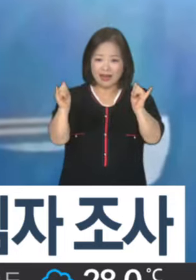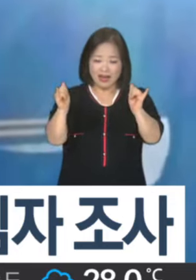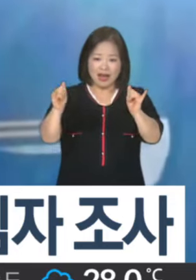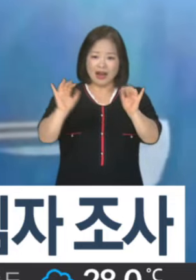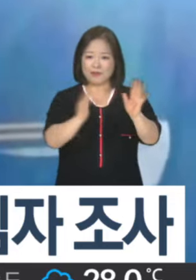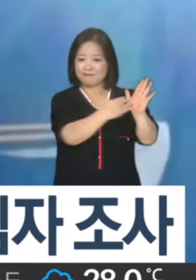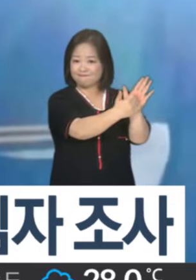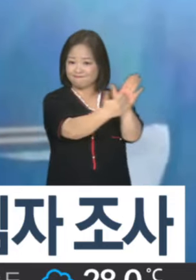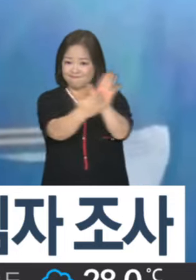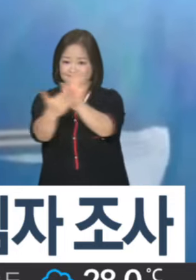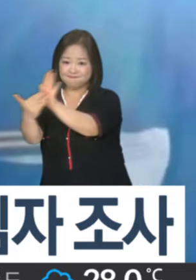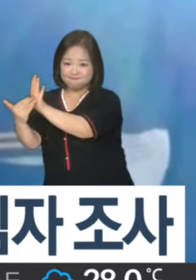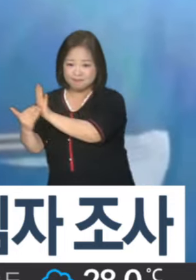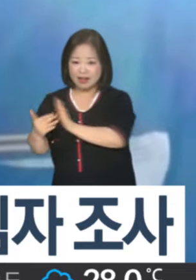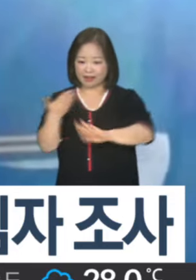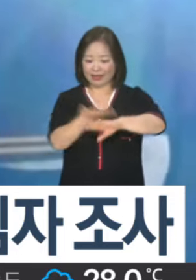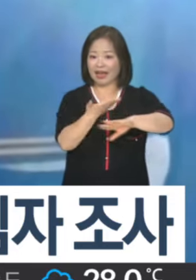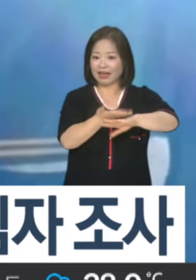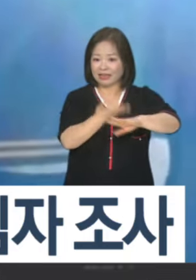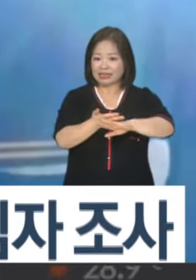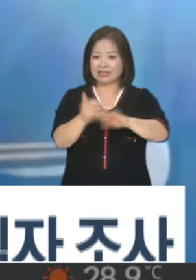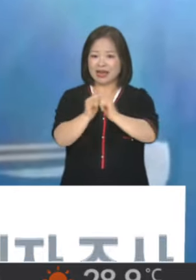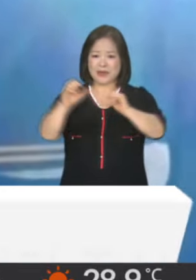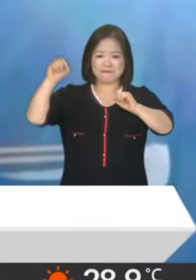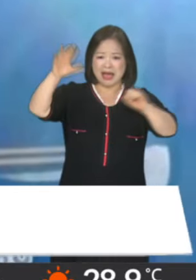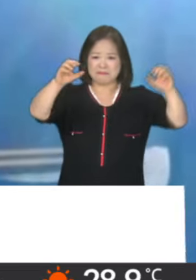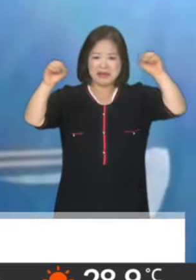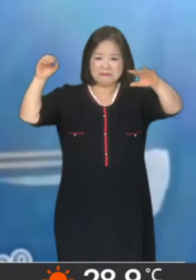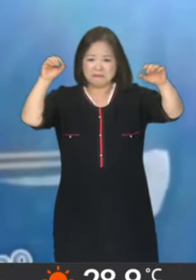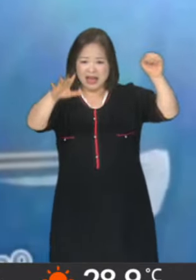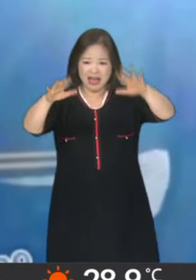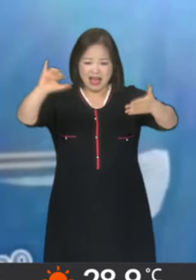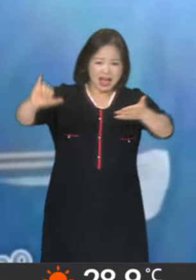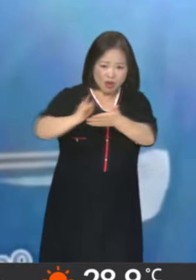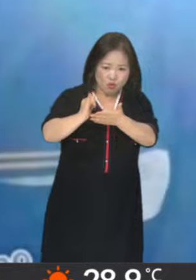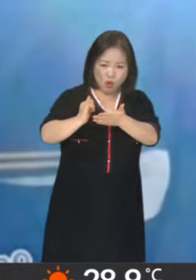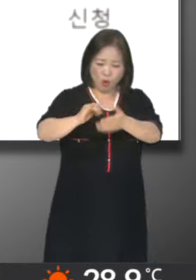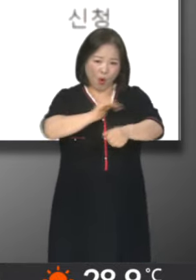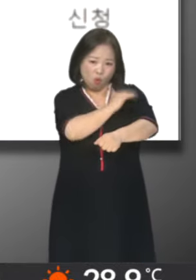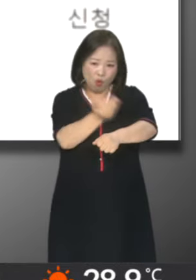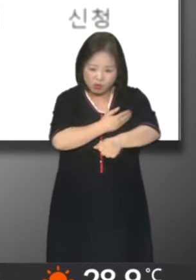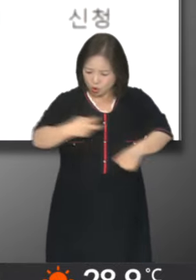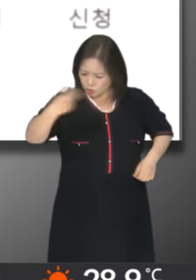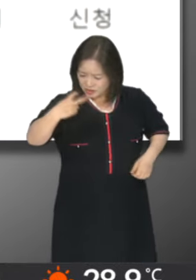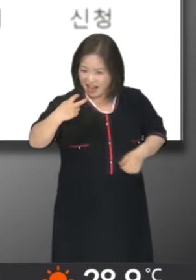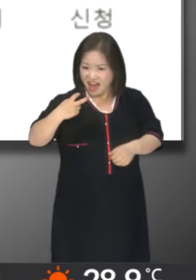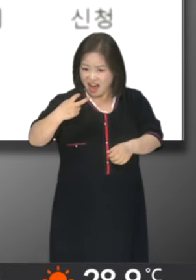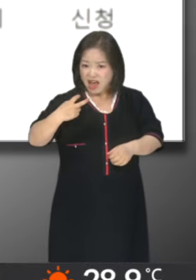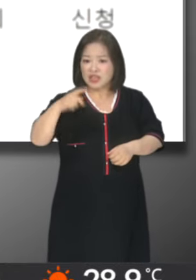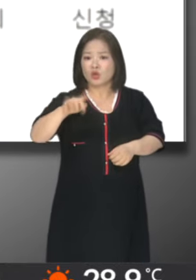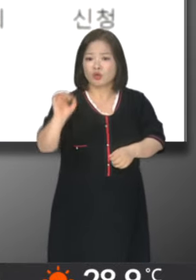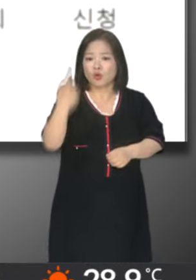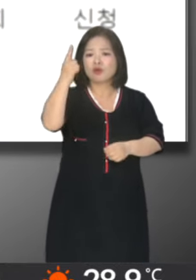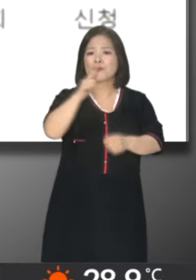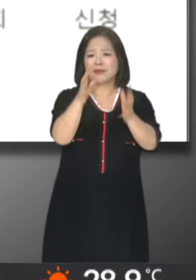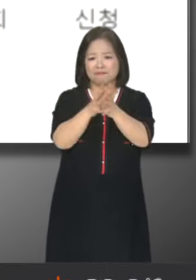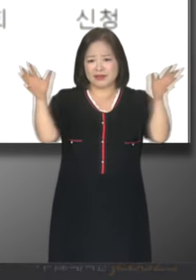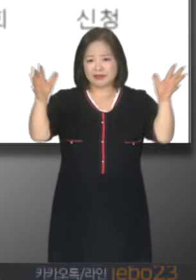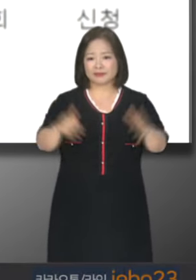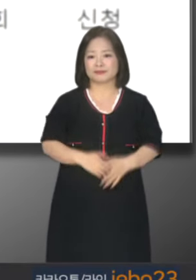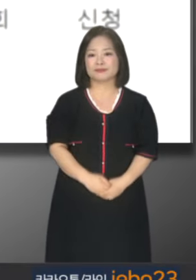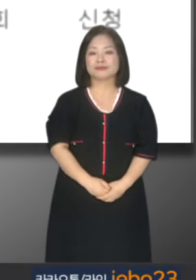통제하고 다른 승객에게 플래시를 비추거나 항공권을 검사했다는 주장이 일면서 논란의 휩싸였습니다